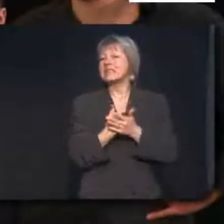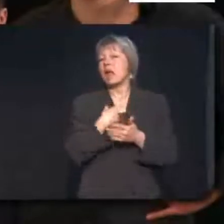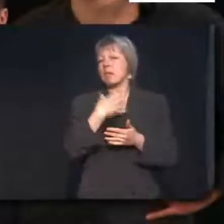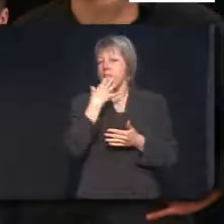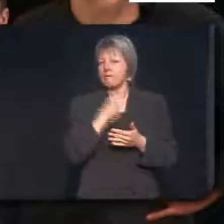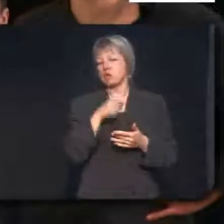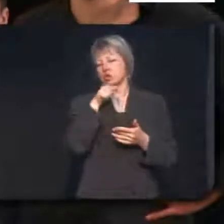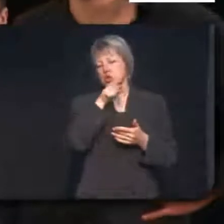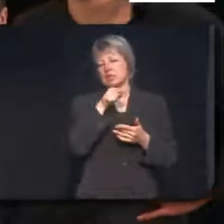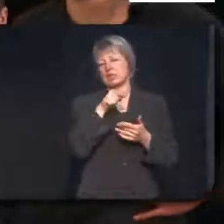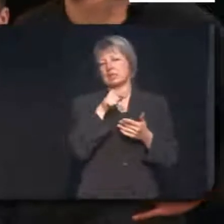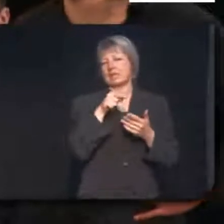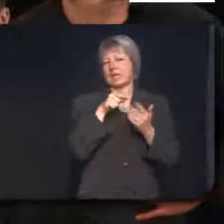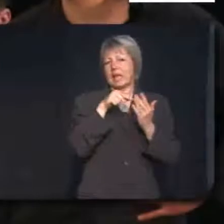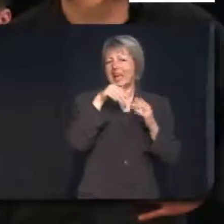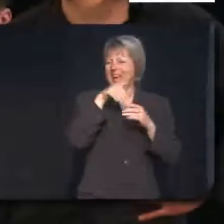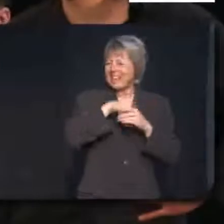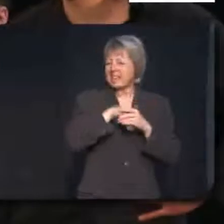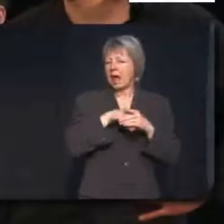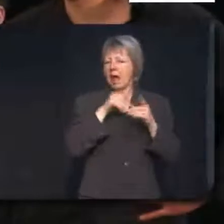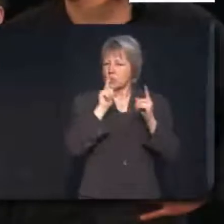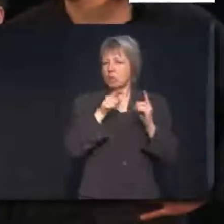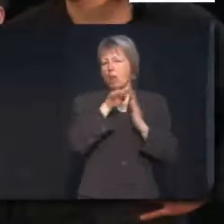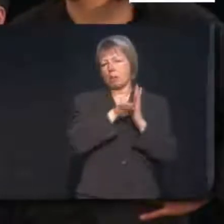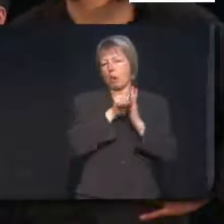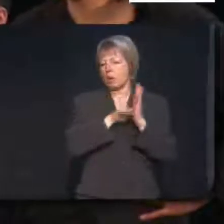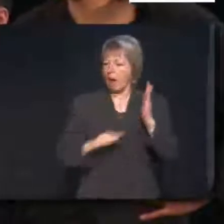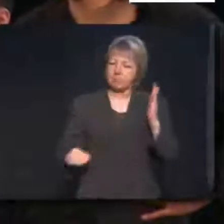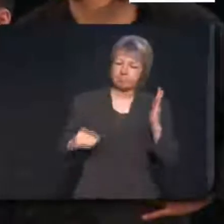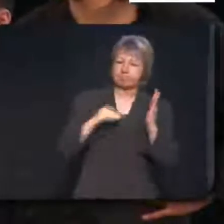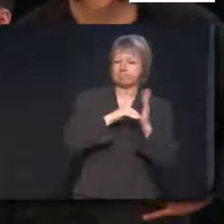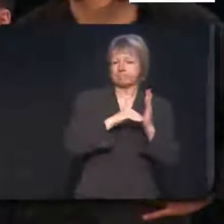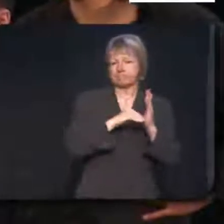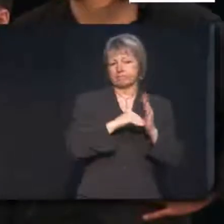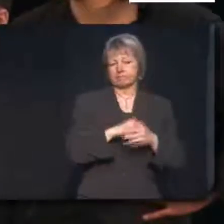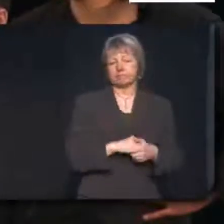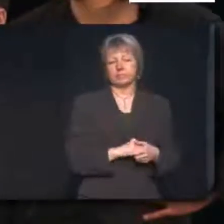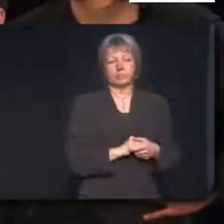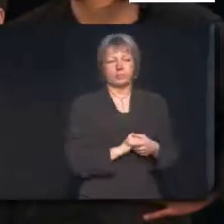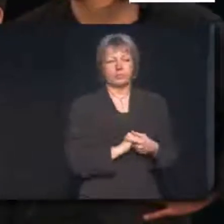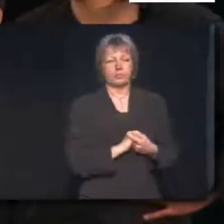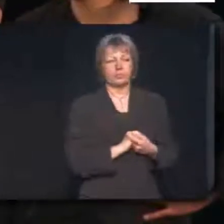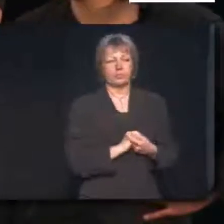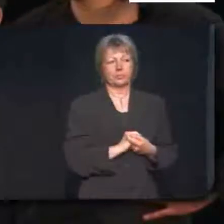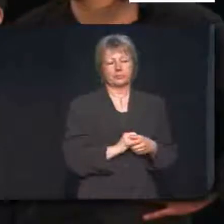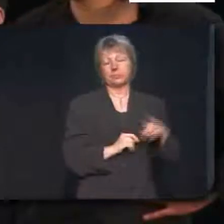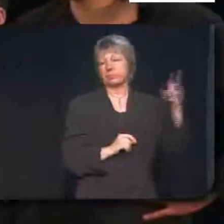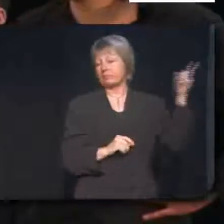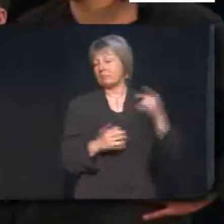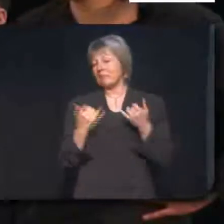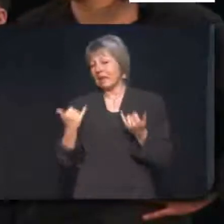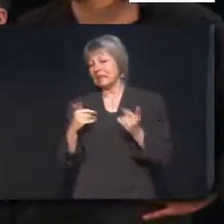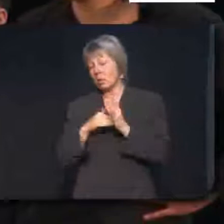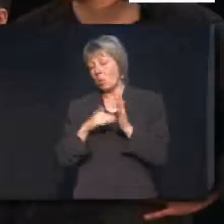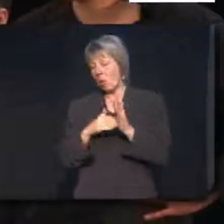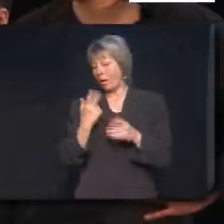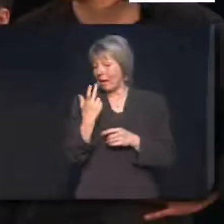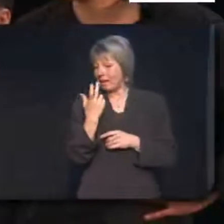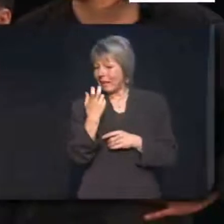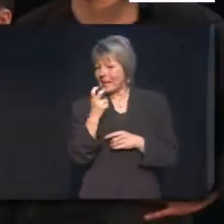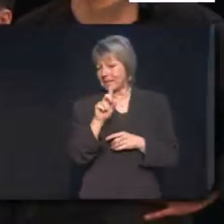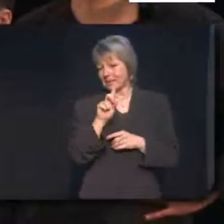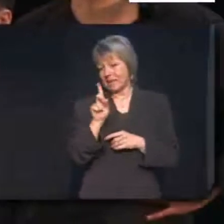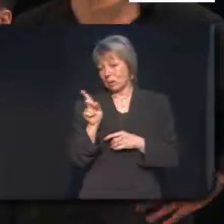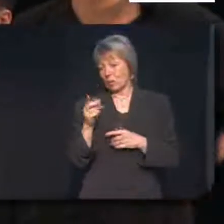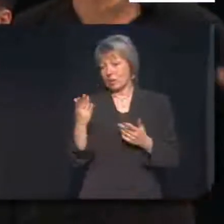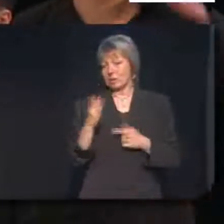rein ich möchte das nochmal an der Stelle ganz kurz wir haben nämlich noch 30 Sekunden eigentlich auch normal ergänzen wir haben gestern diesen